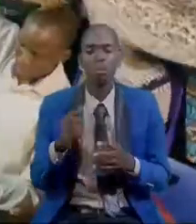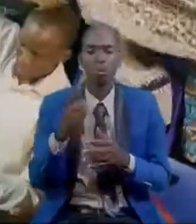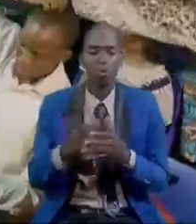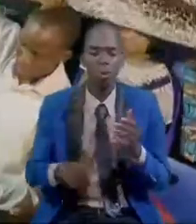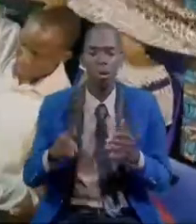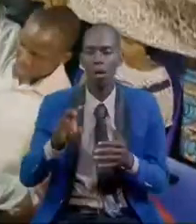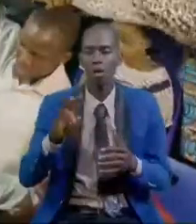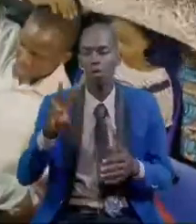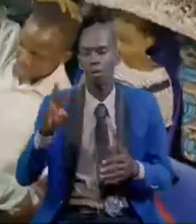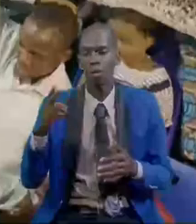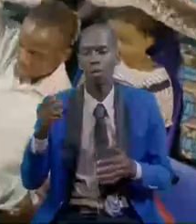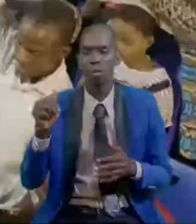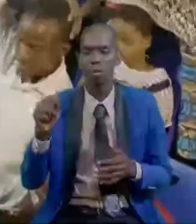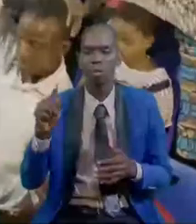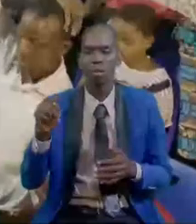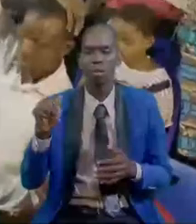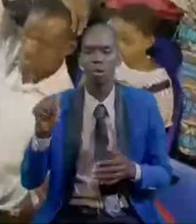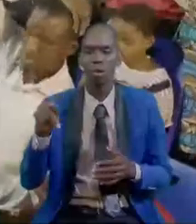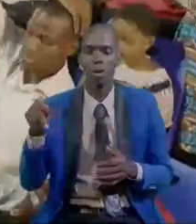Par WhatsApp à ce numéro.